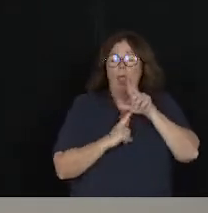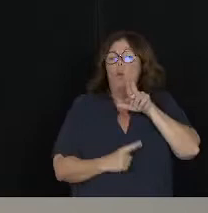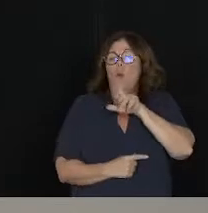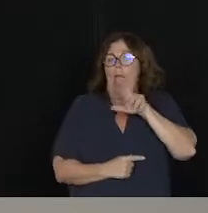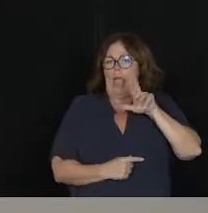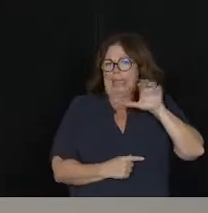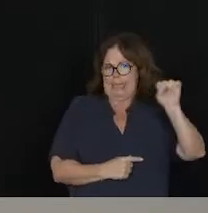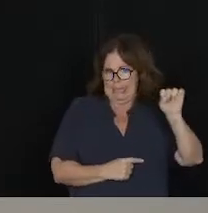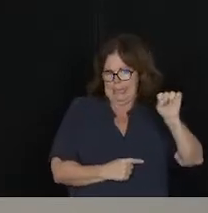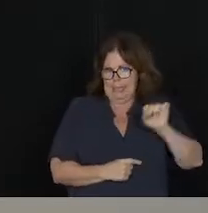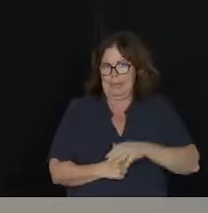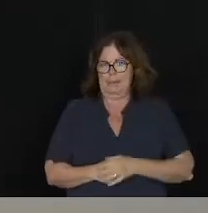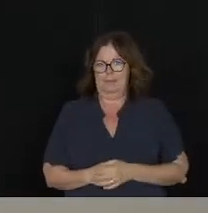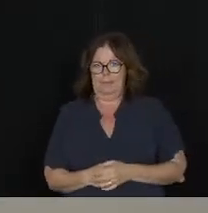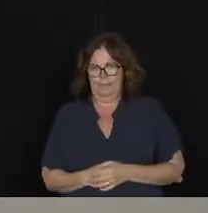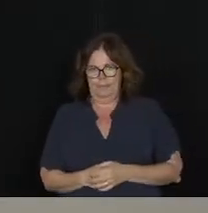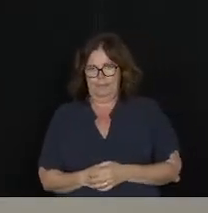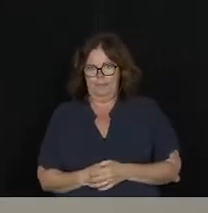Donc